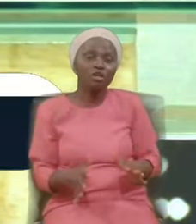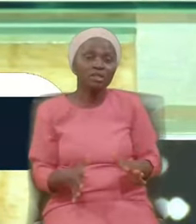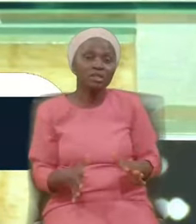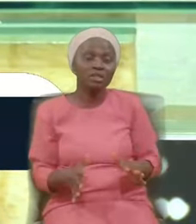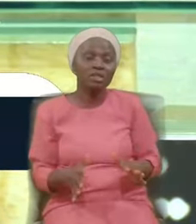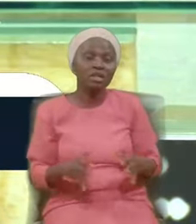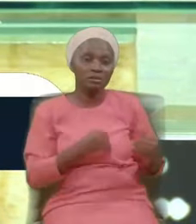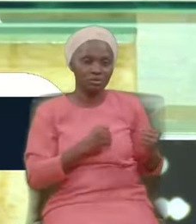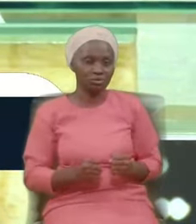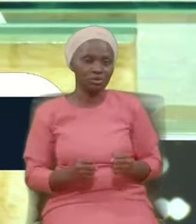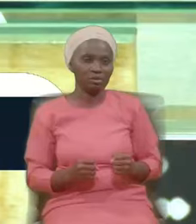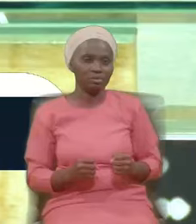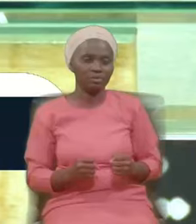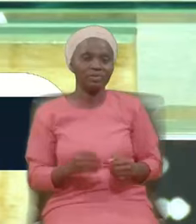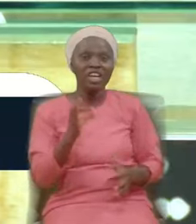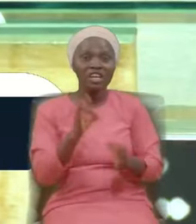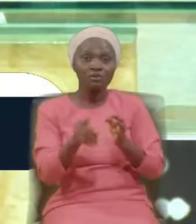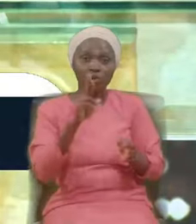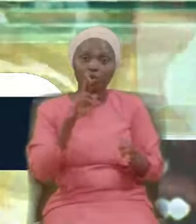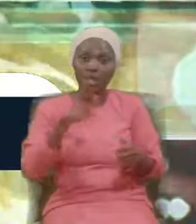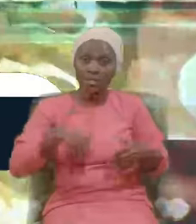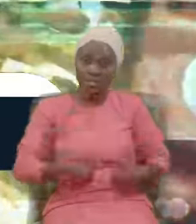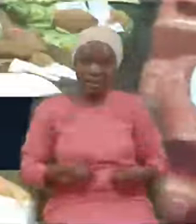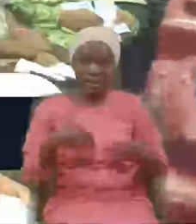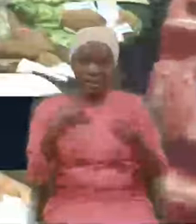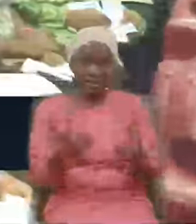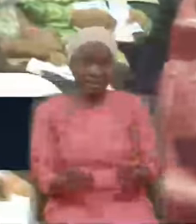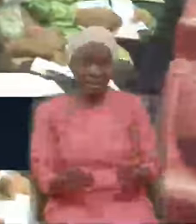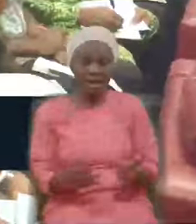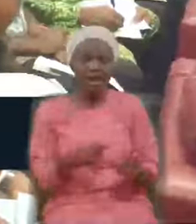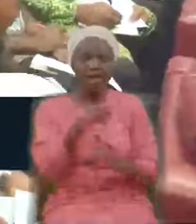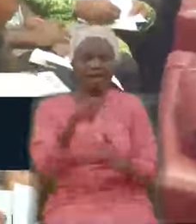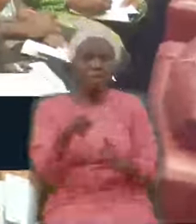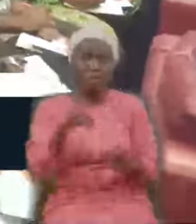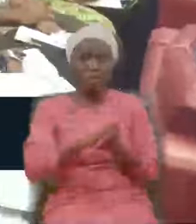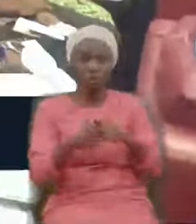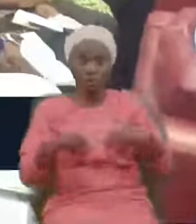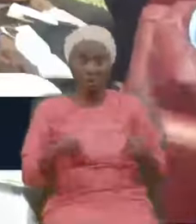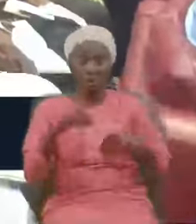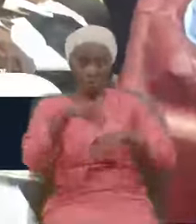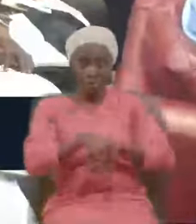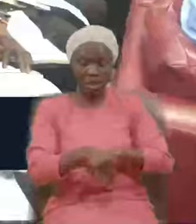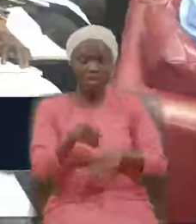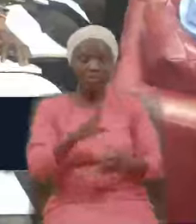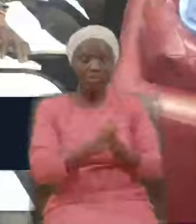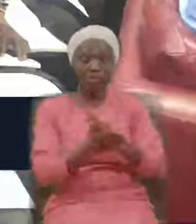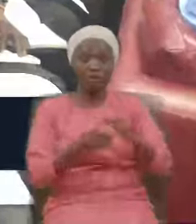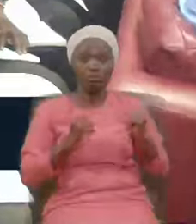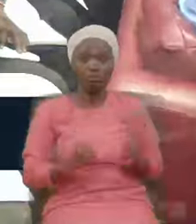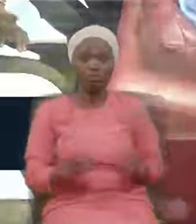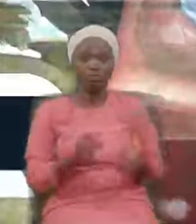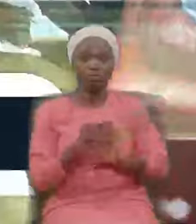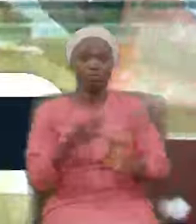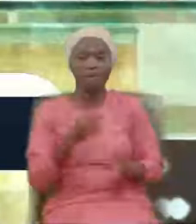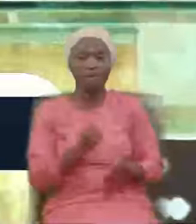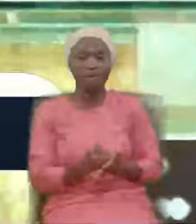Si vous êtes fatigué maintenant, lorsque vous serez rétabli ce soir, vous deviendrez fort. Si